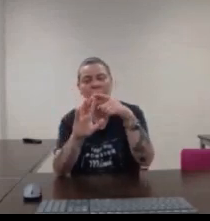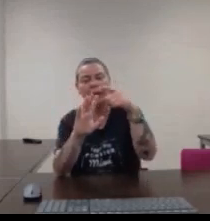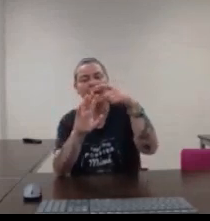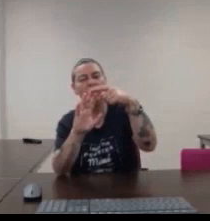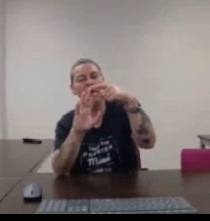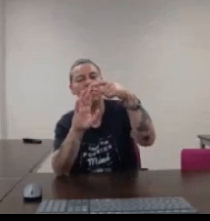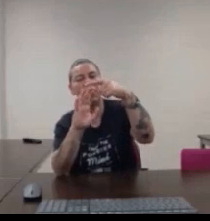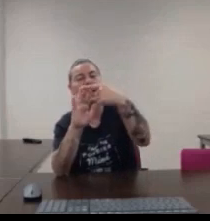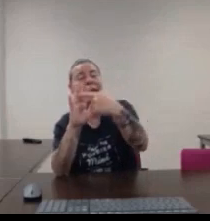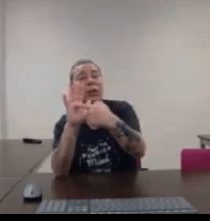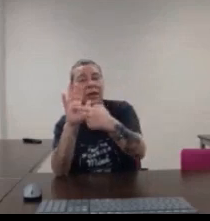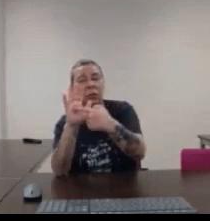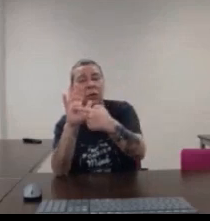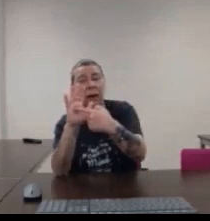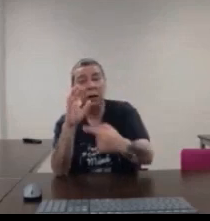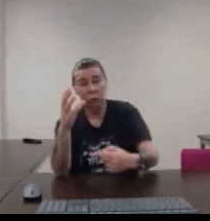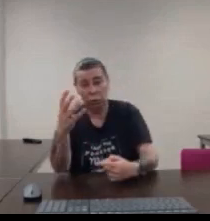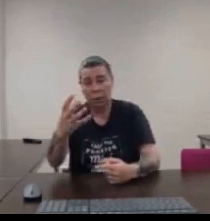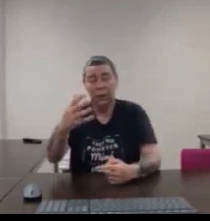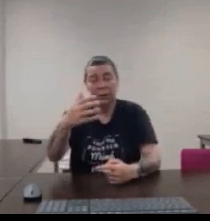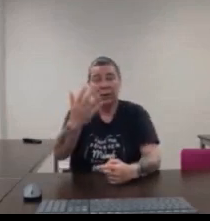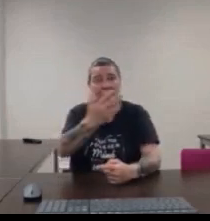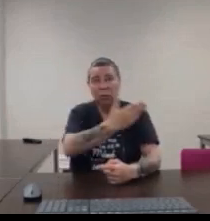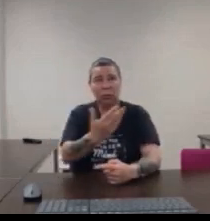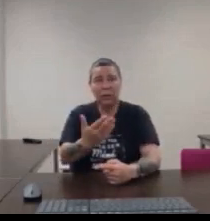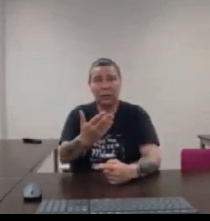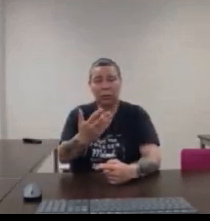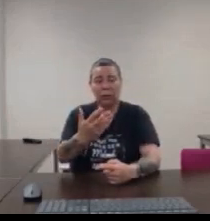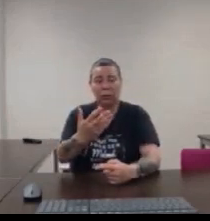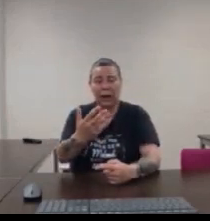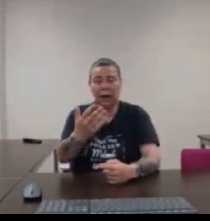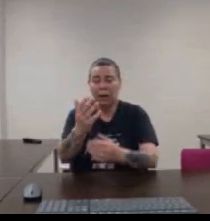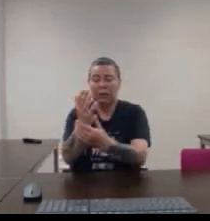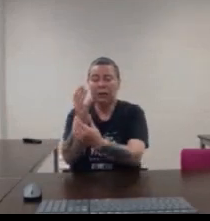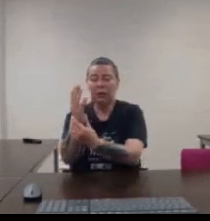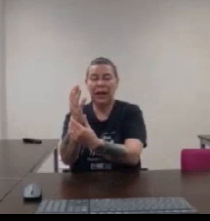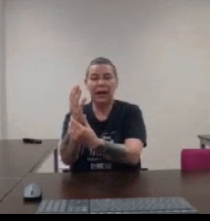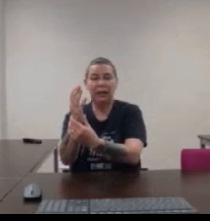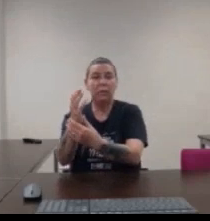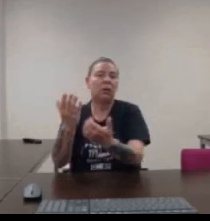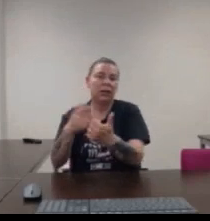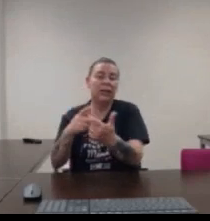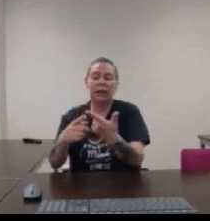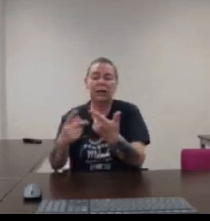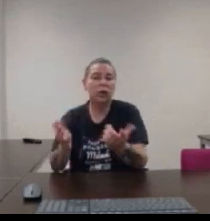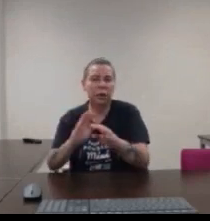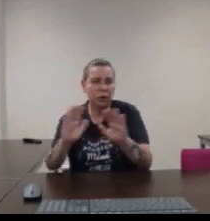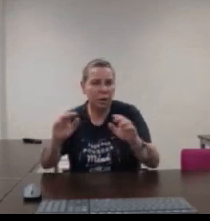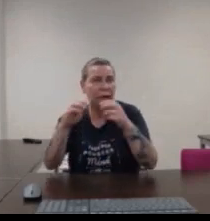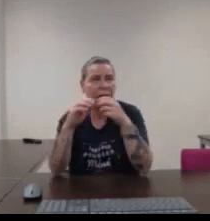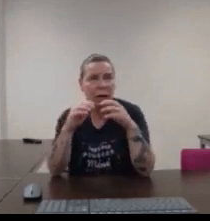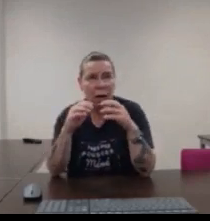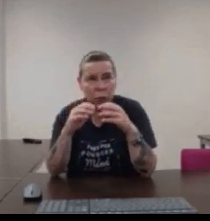pouce, de l'index, du majeur et de la moitié de l'annulaire. Donc, c'est exactement ce que disait Maud aussi tout à l'heure. Si ce nerf est lésé, bah, qui dit nerf dit